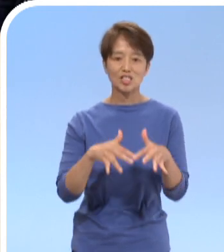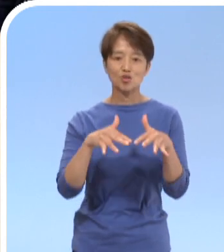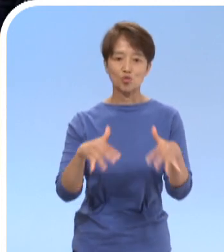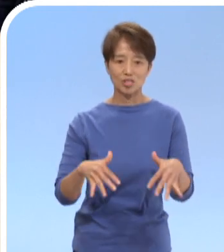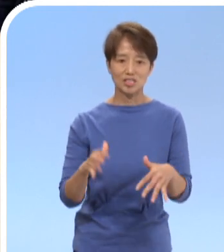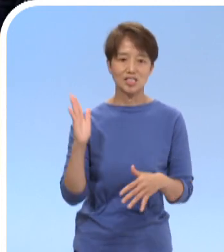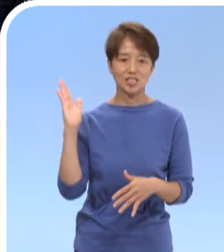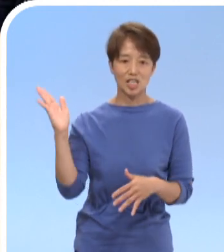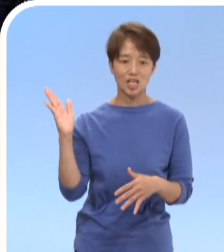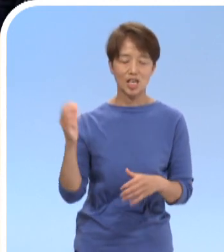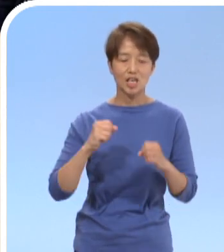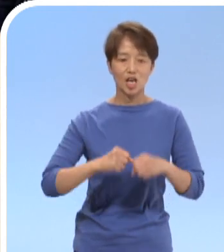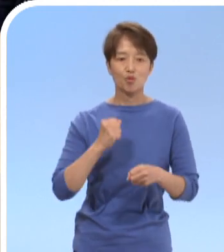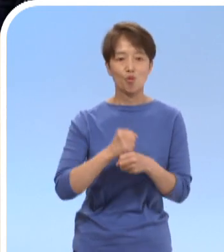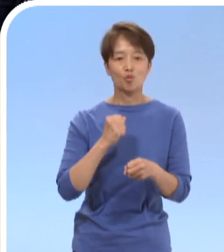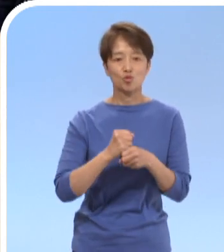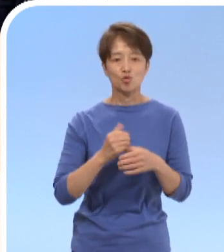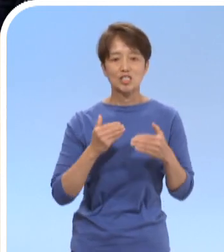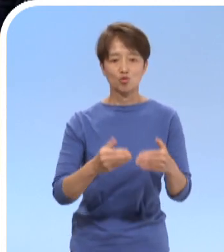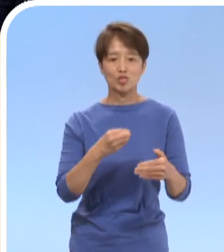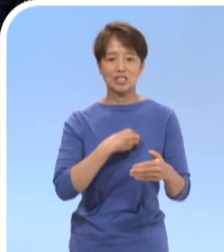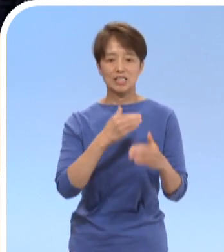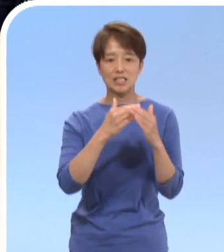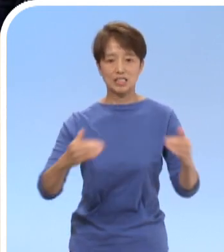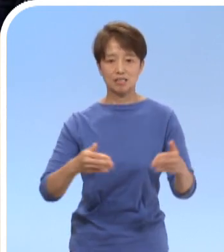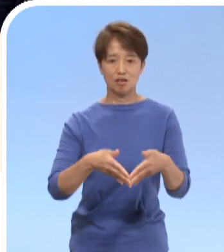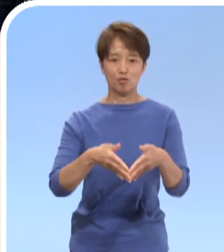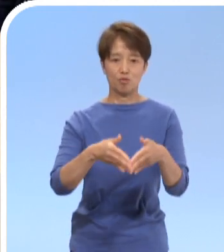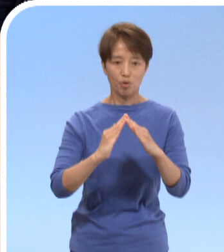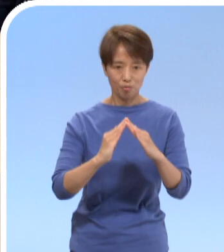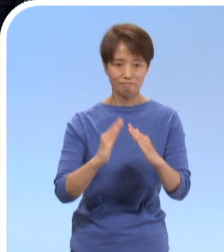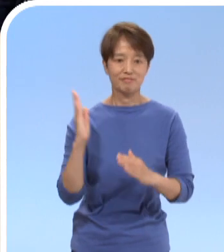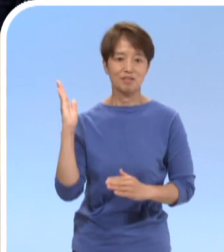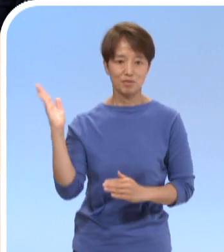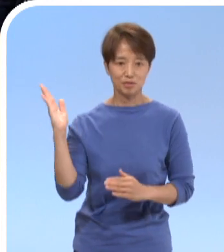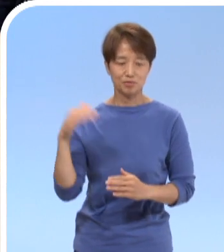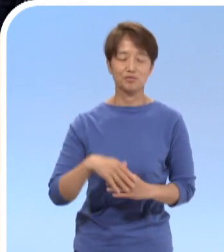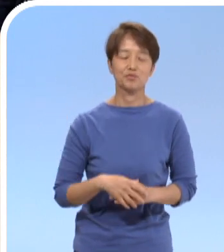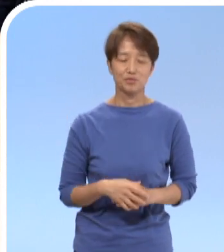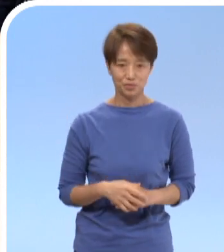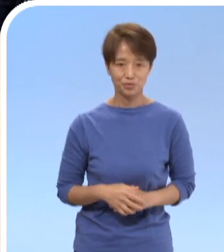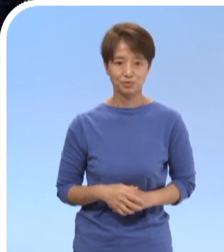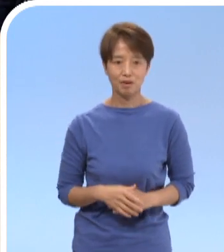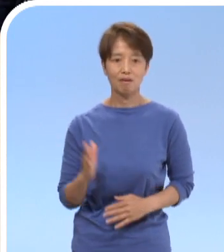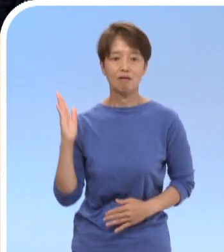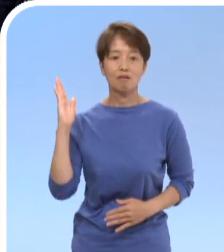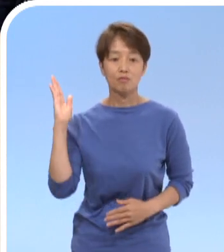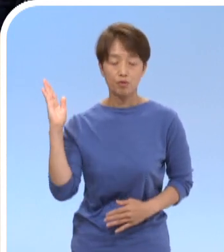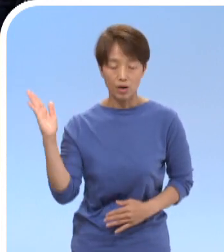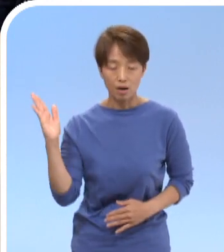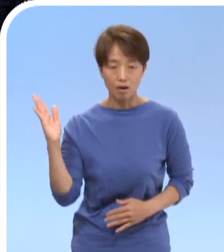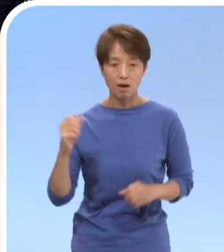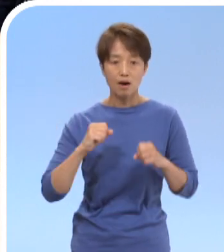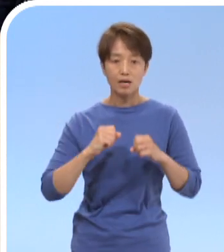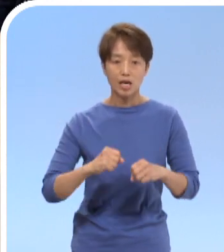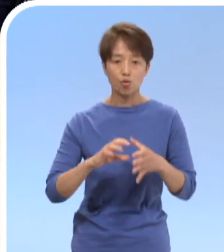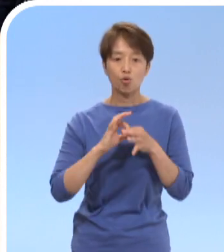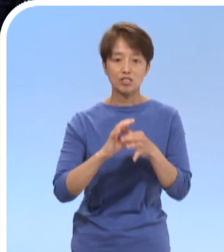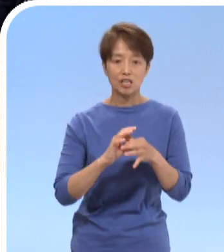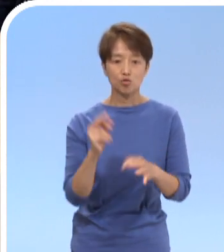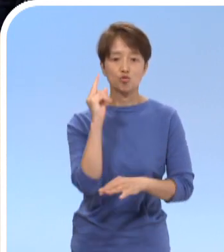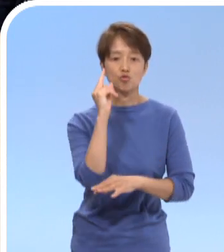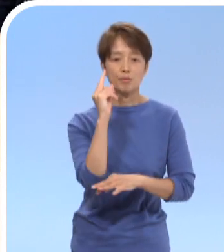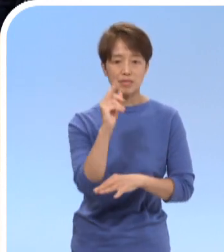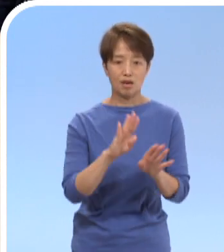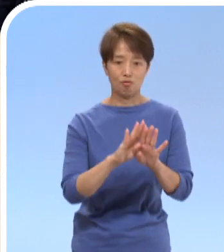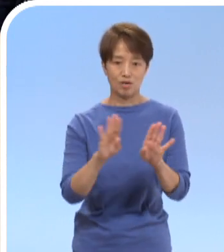する組織として健康づくり推進委員会を設置しています。 委員会では健康に関